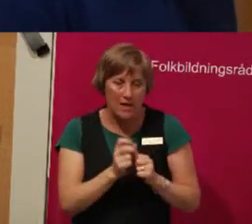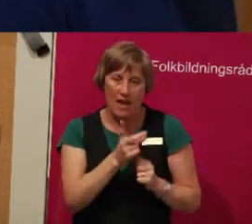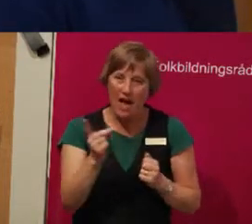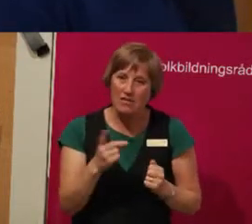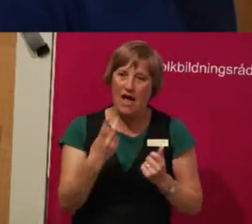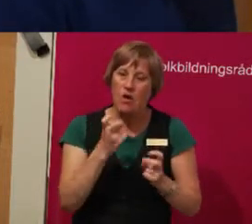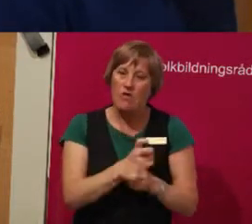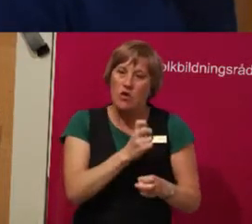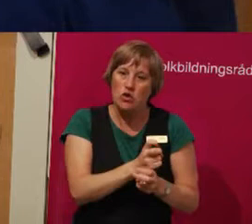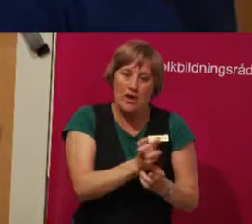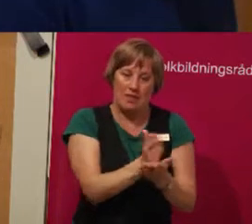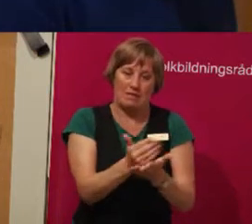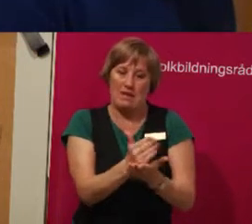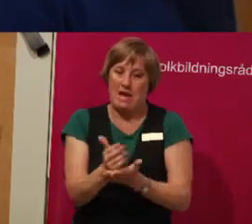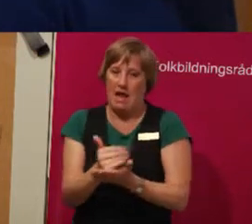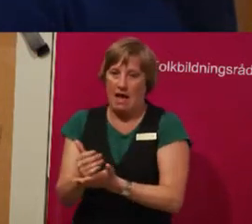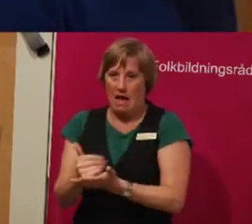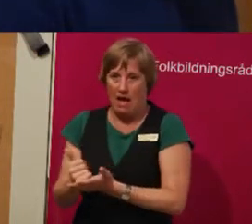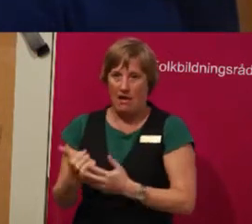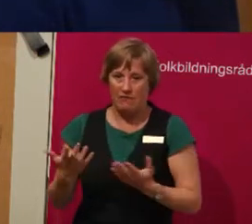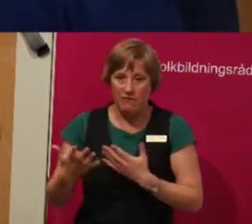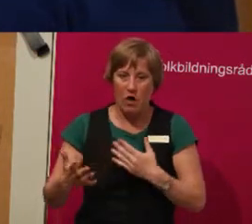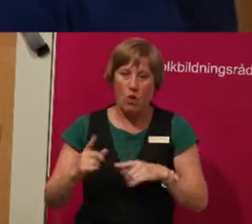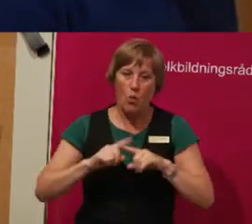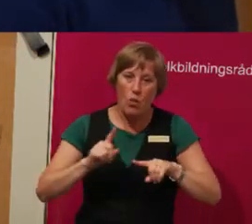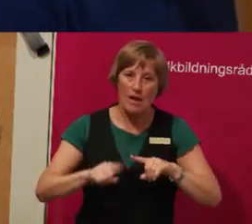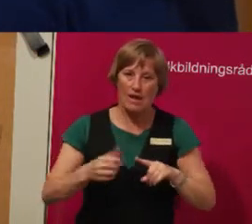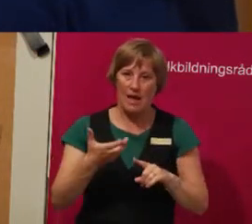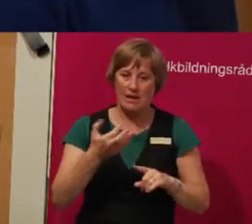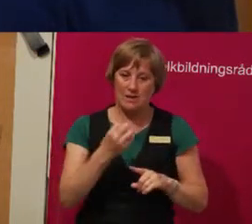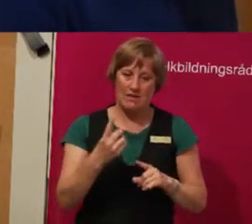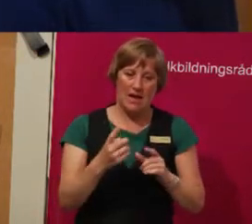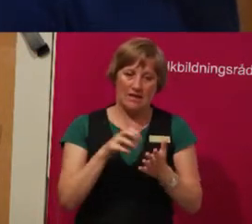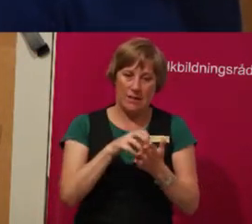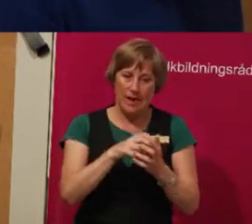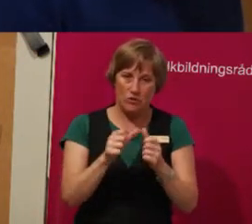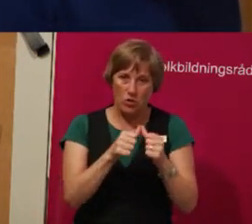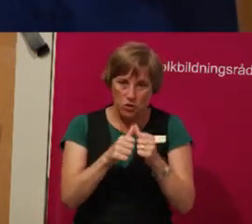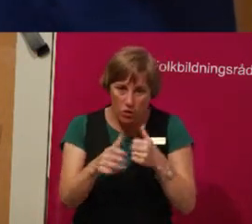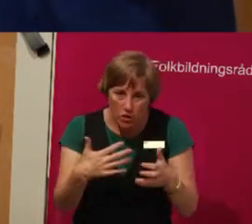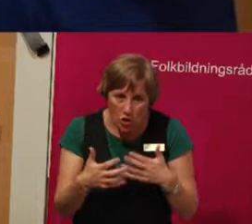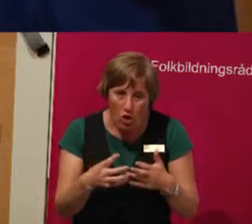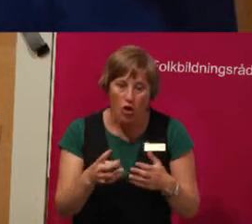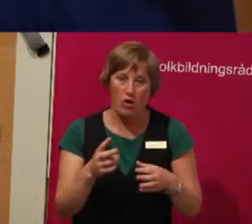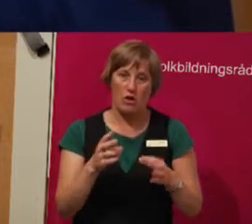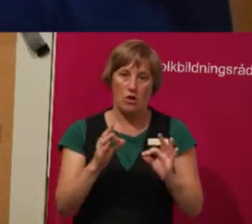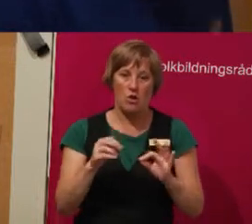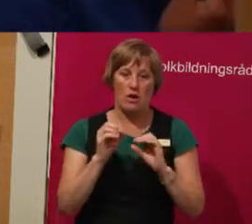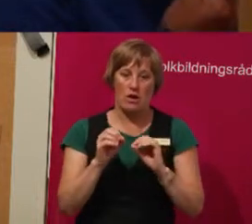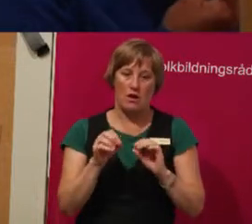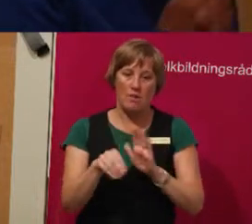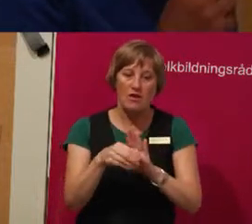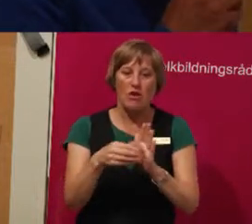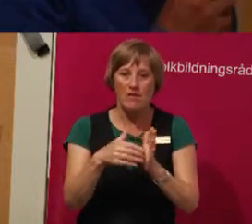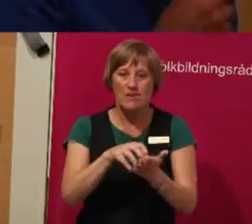strimlar vår bild av vad olika civilsamhällsorganisationer eller folkbildningsorganisationer bidrar till i samhället